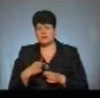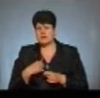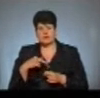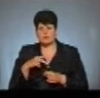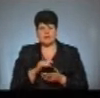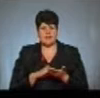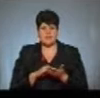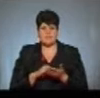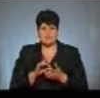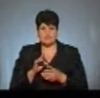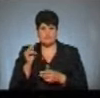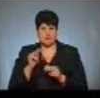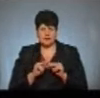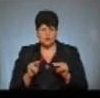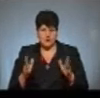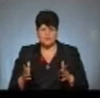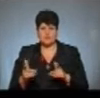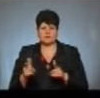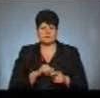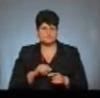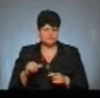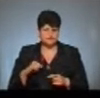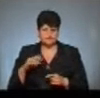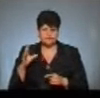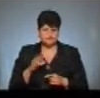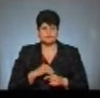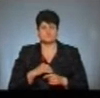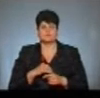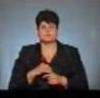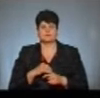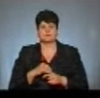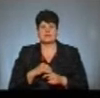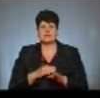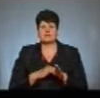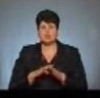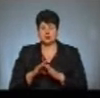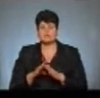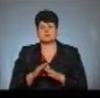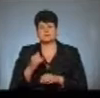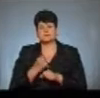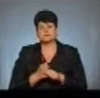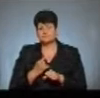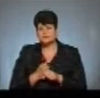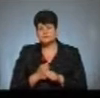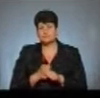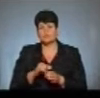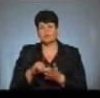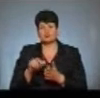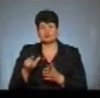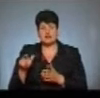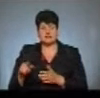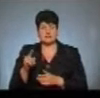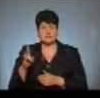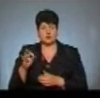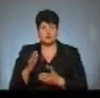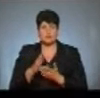до репетитора, я готувалася самостійно, проходила попередні тести знову. На виконання сертифікаційної роботи учасники ЗНО